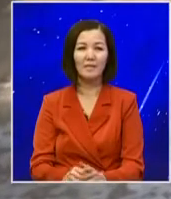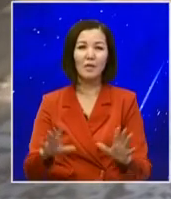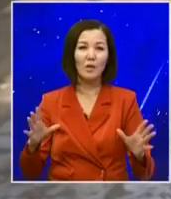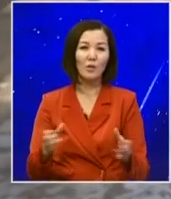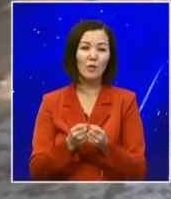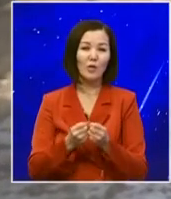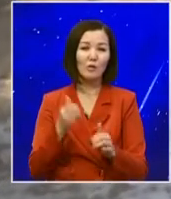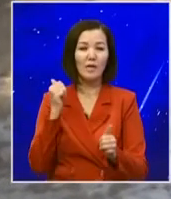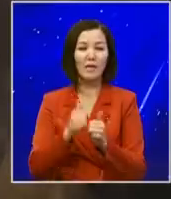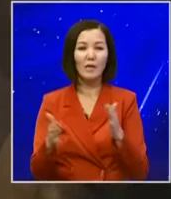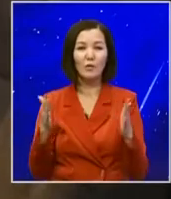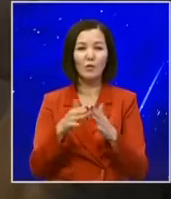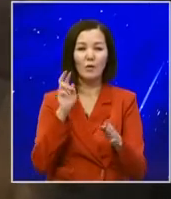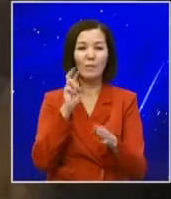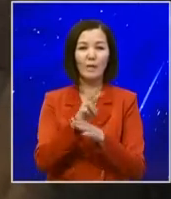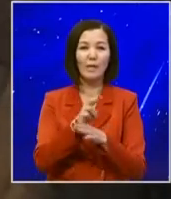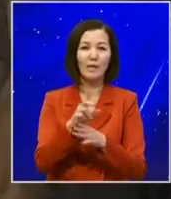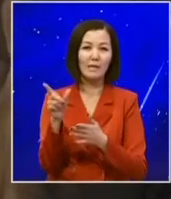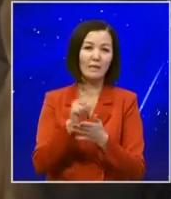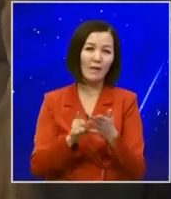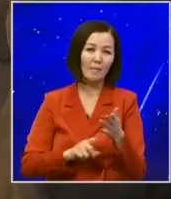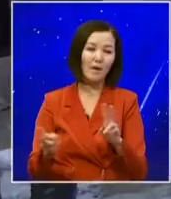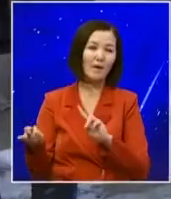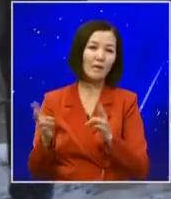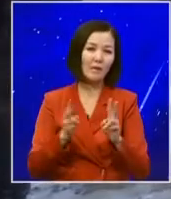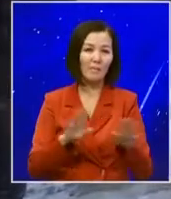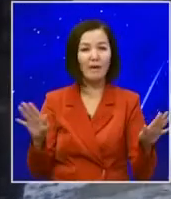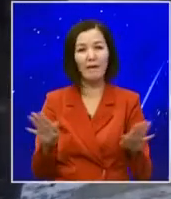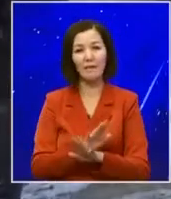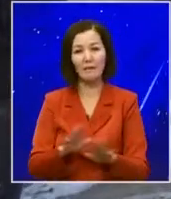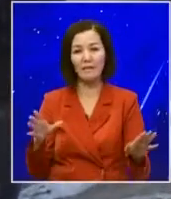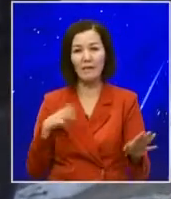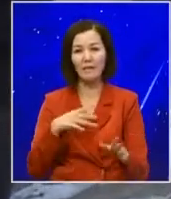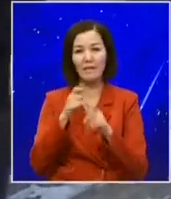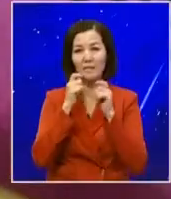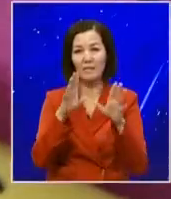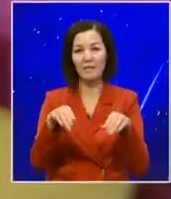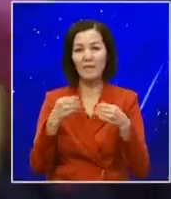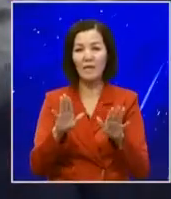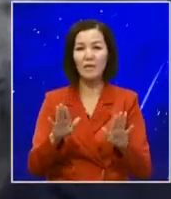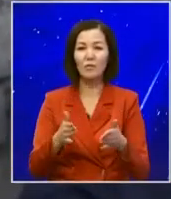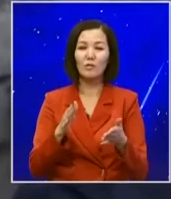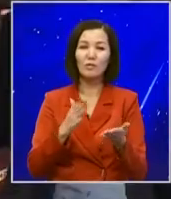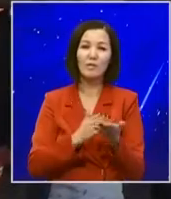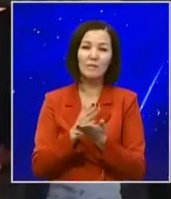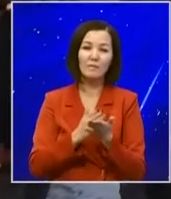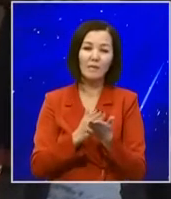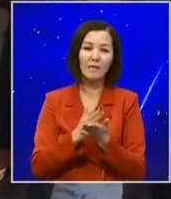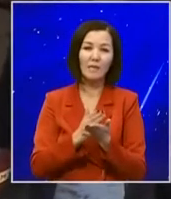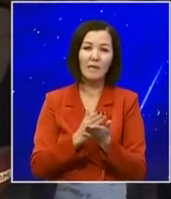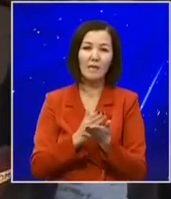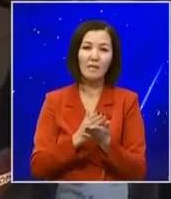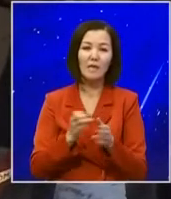Құтқарушылар барған әр үй баласы өнерін көрсетті. Аяз Ата оларға сыйлықтарын табыстады. Сондай-ақ төтенше жағдайлар қызметкерлері